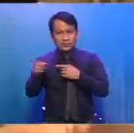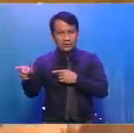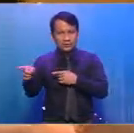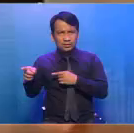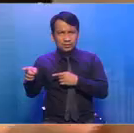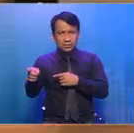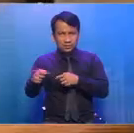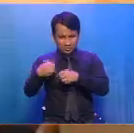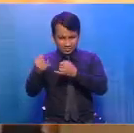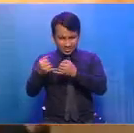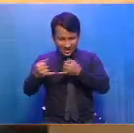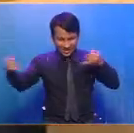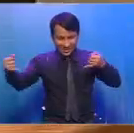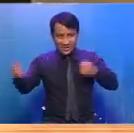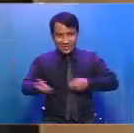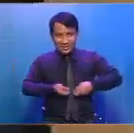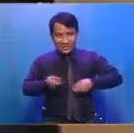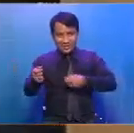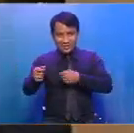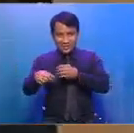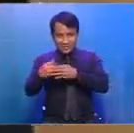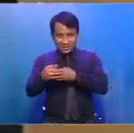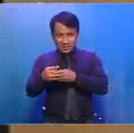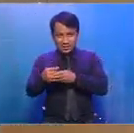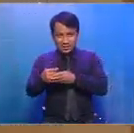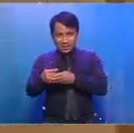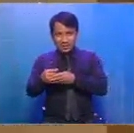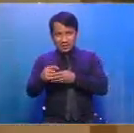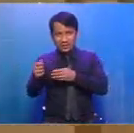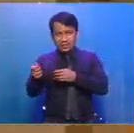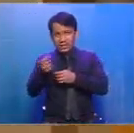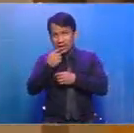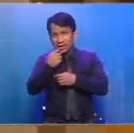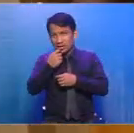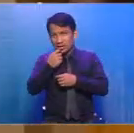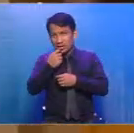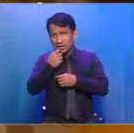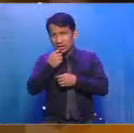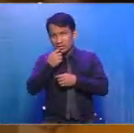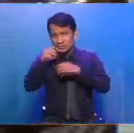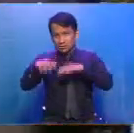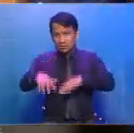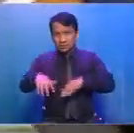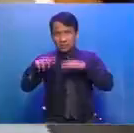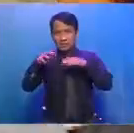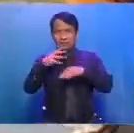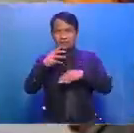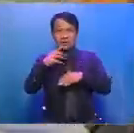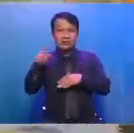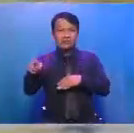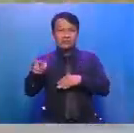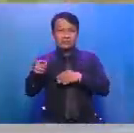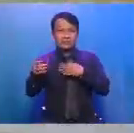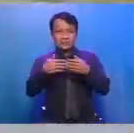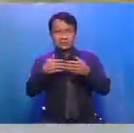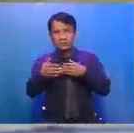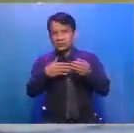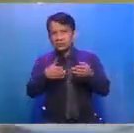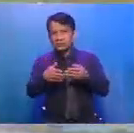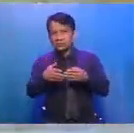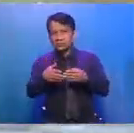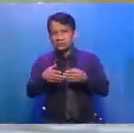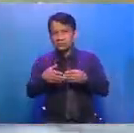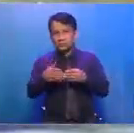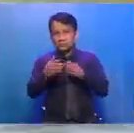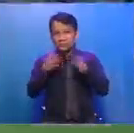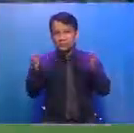dagi, ginalot ko sa kabaliete. Tumaas yung tubig. Pero sa kabila ng mga pinagdaanan